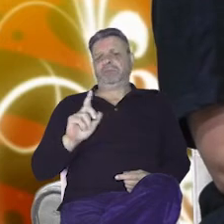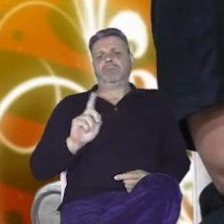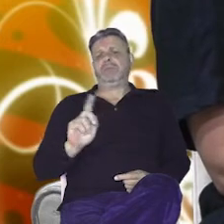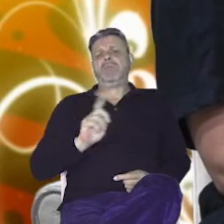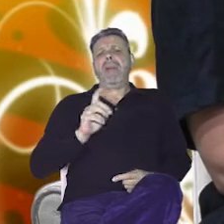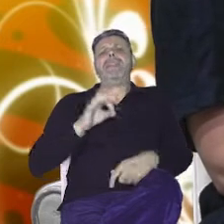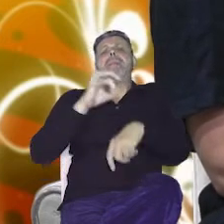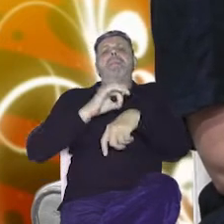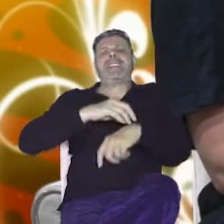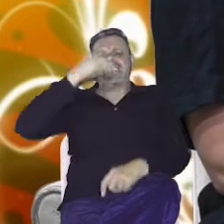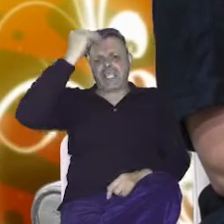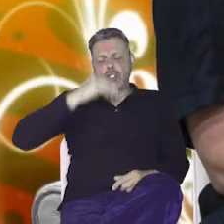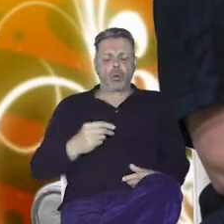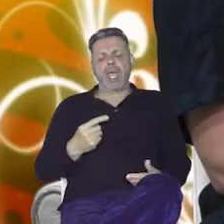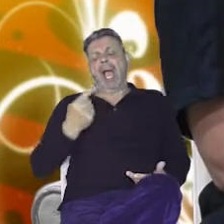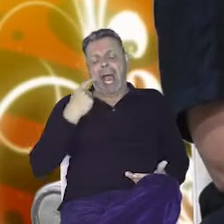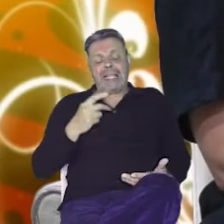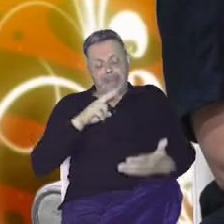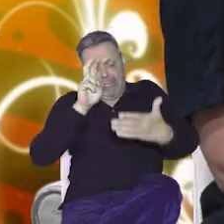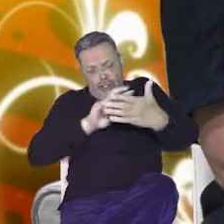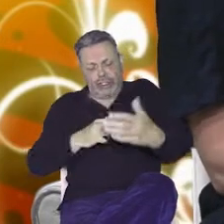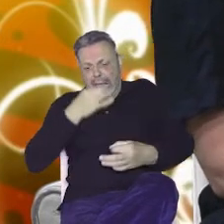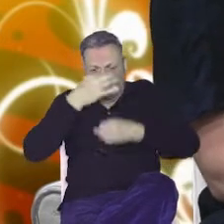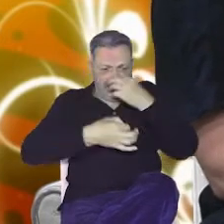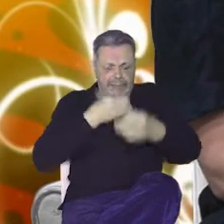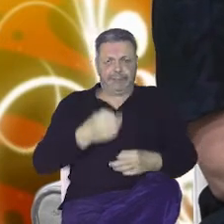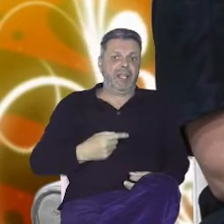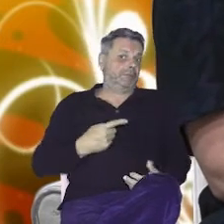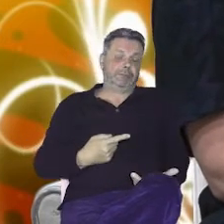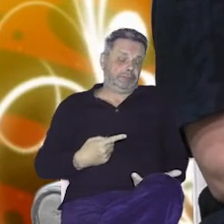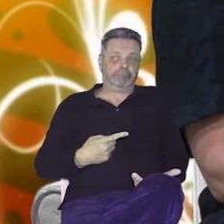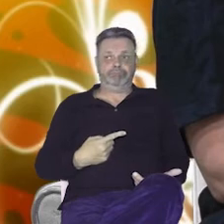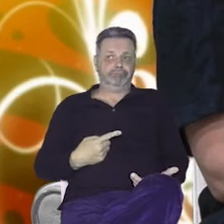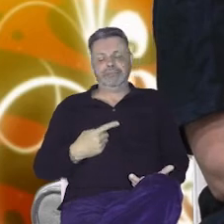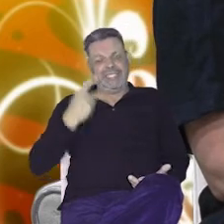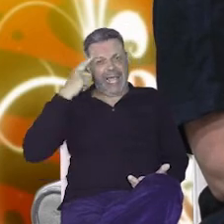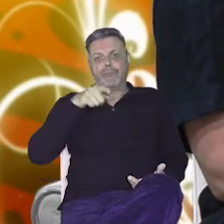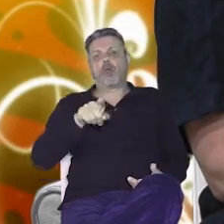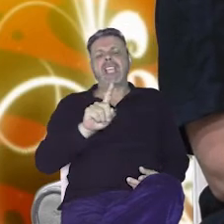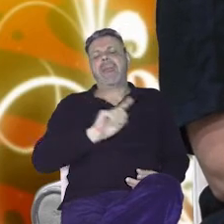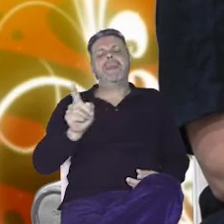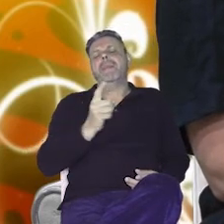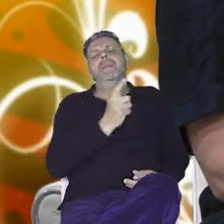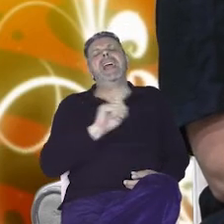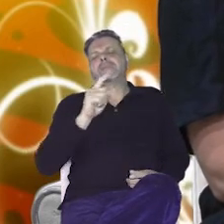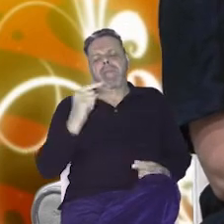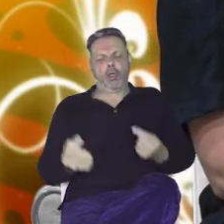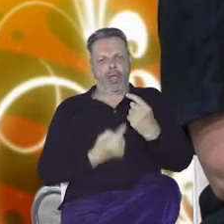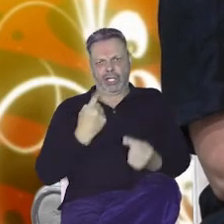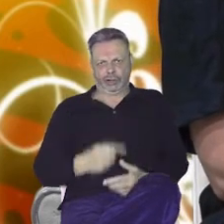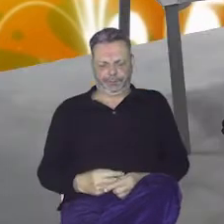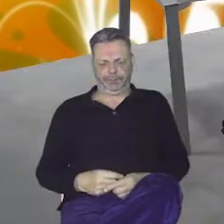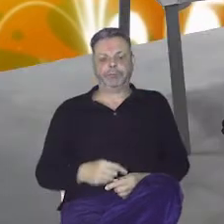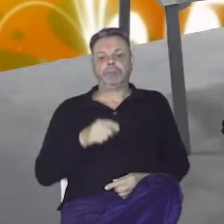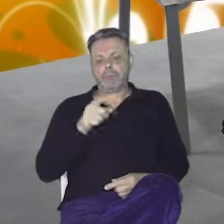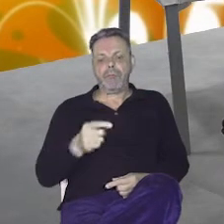čitala i onda ideš čitat, googlaš, pa vidiš da se to ipak ne bi smjelo u današnje vrijeme dešavati. To se dešava, ali se ne